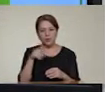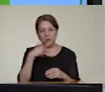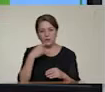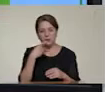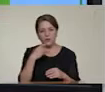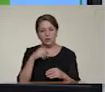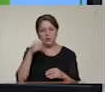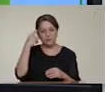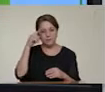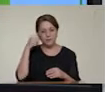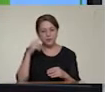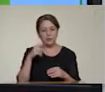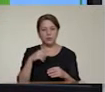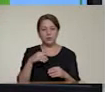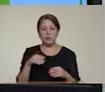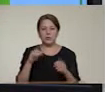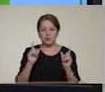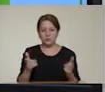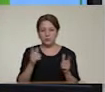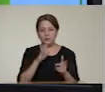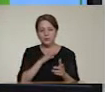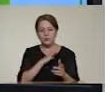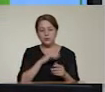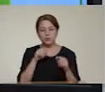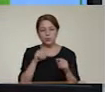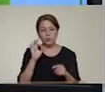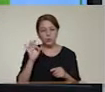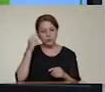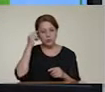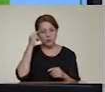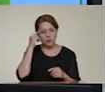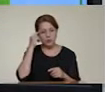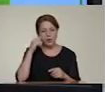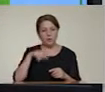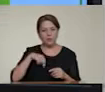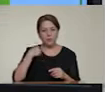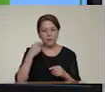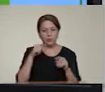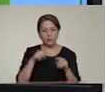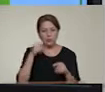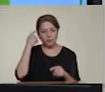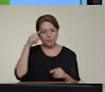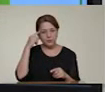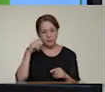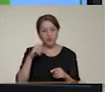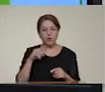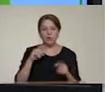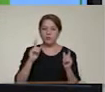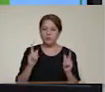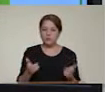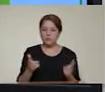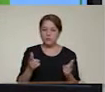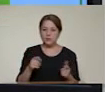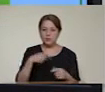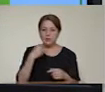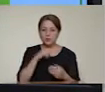fikrga qo'shilasizmi? Shu haqida o'ylab ko'ring. Bekorga shu fikrga qo'shilasizmi degan